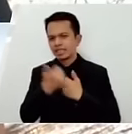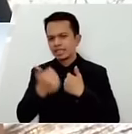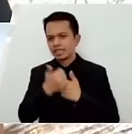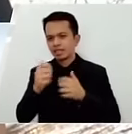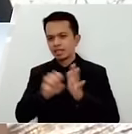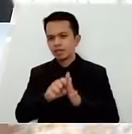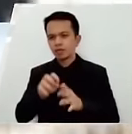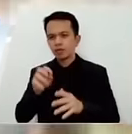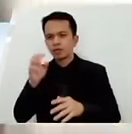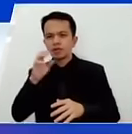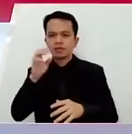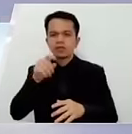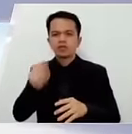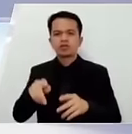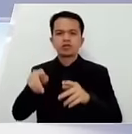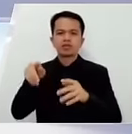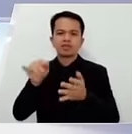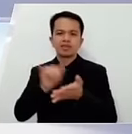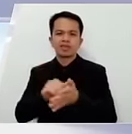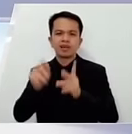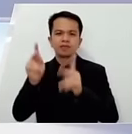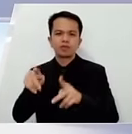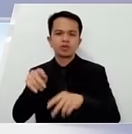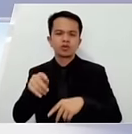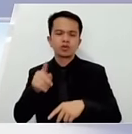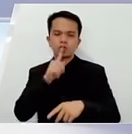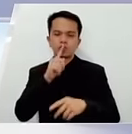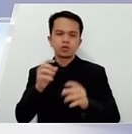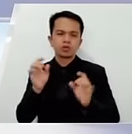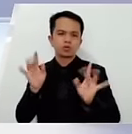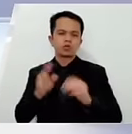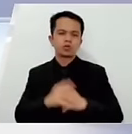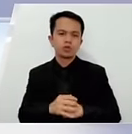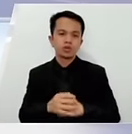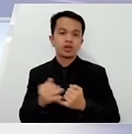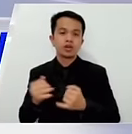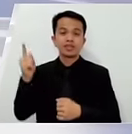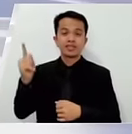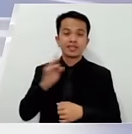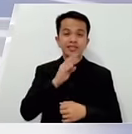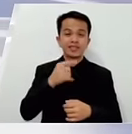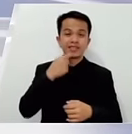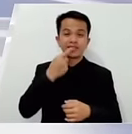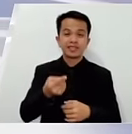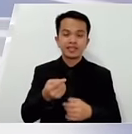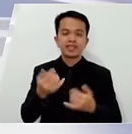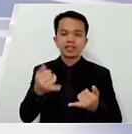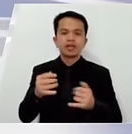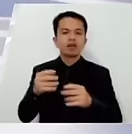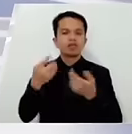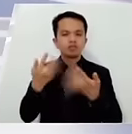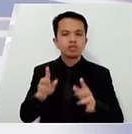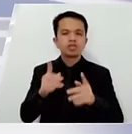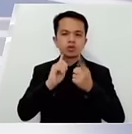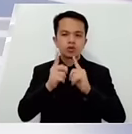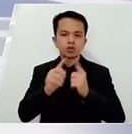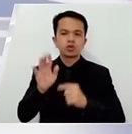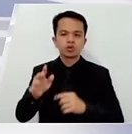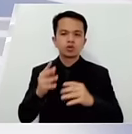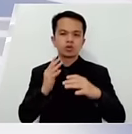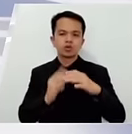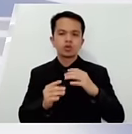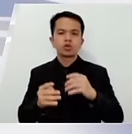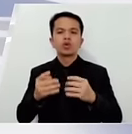a criminal like Arnie. Ayon naman kay Attorney Ferdinand Tepasio na abogado ni Teves, nakausap na niya ang kanyang kliyente matapos